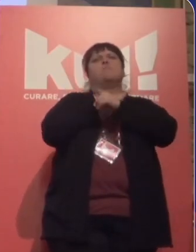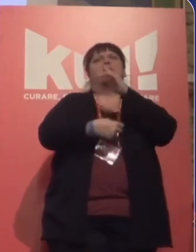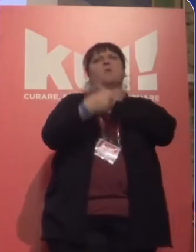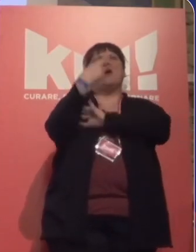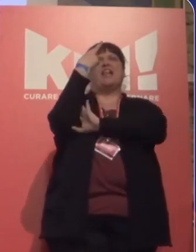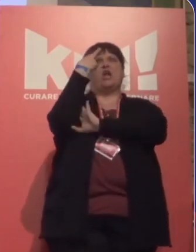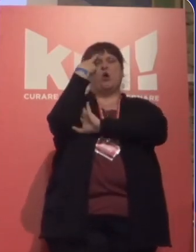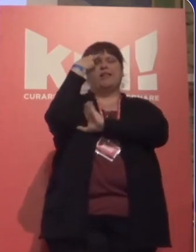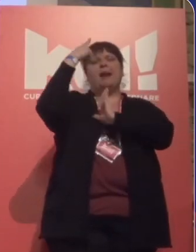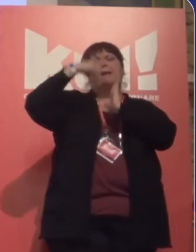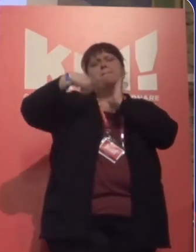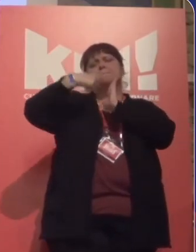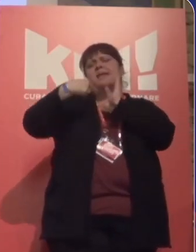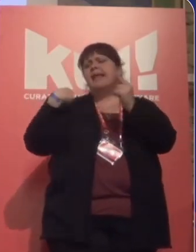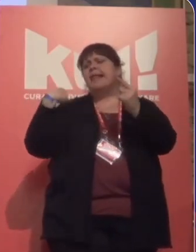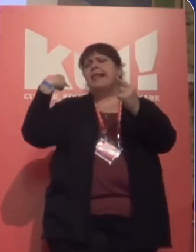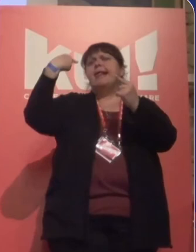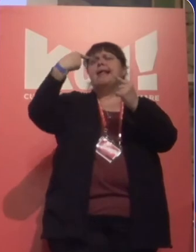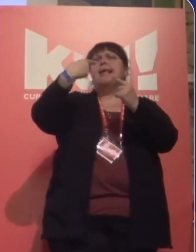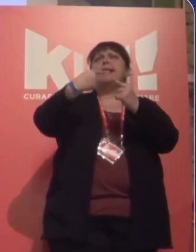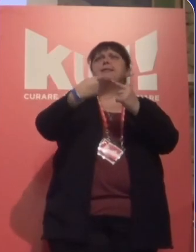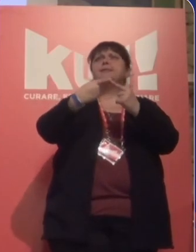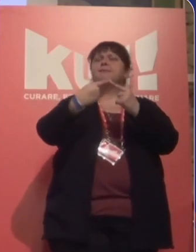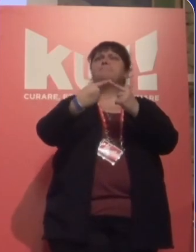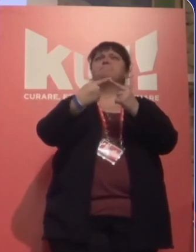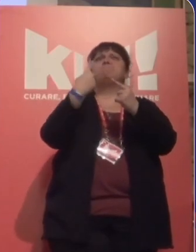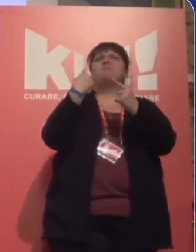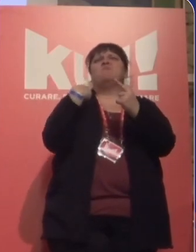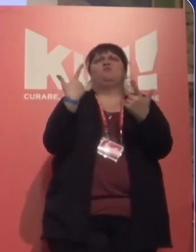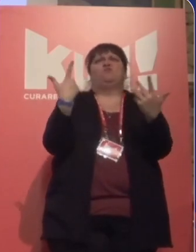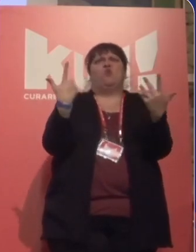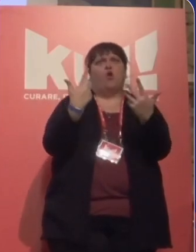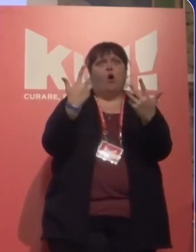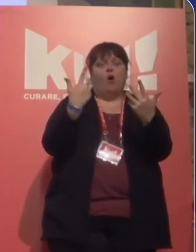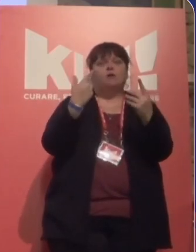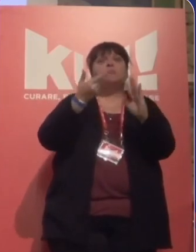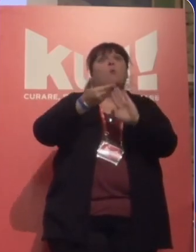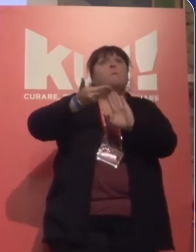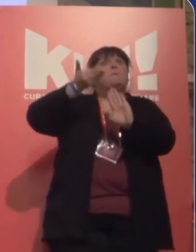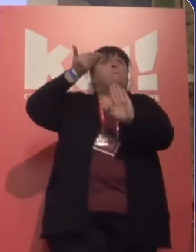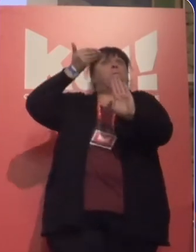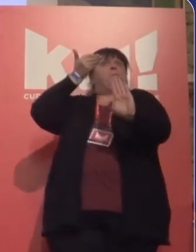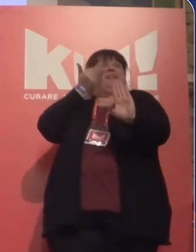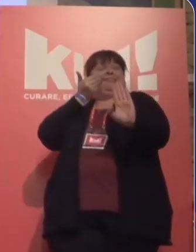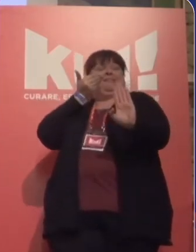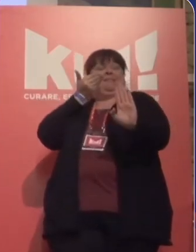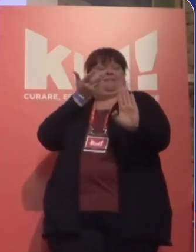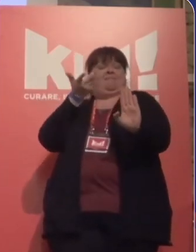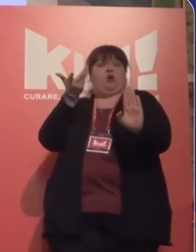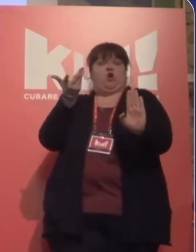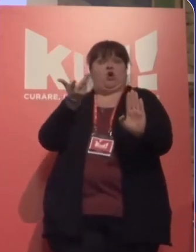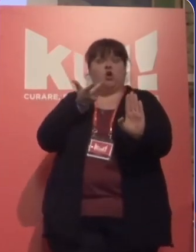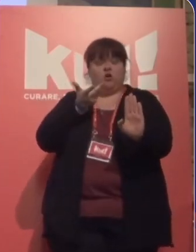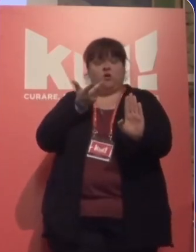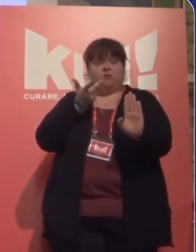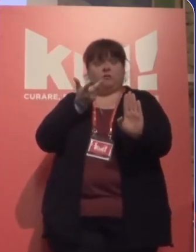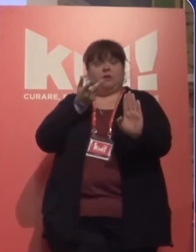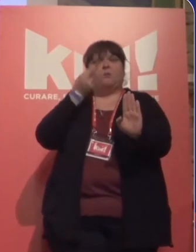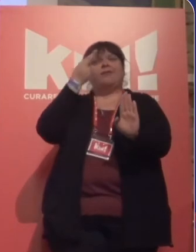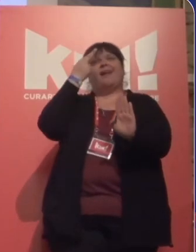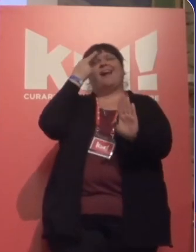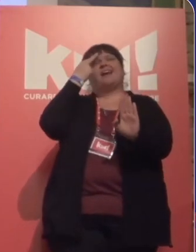mesi cosa li ha preceduti e ciò mi sembra un requisito essenziale per fare